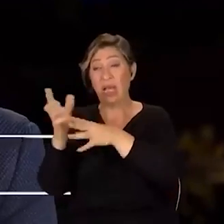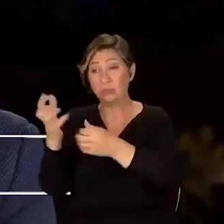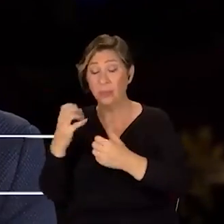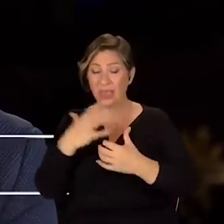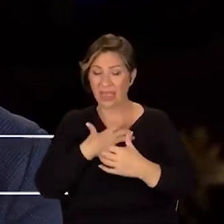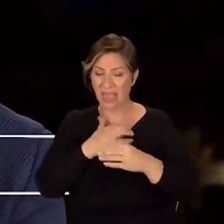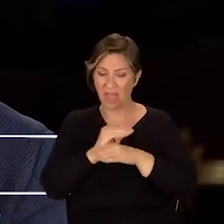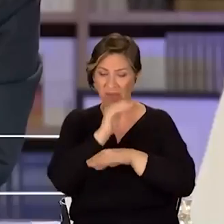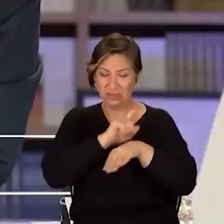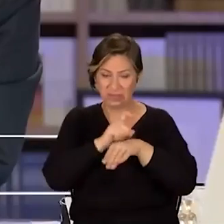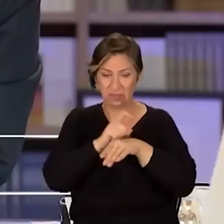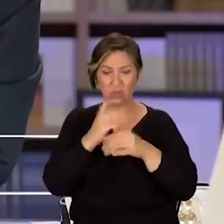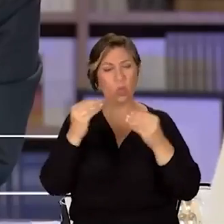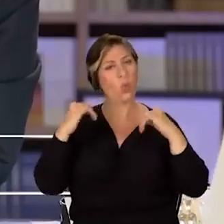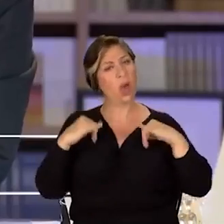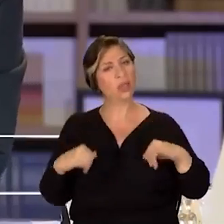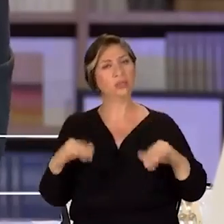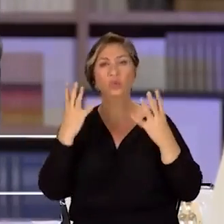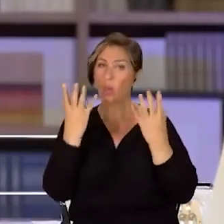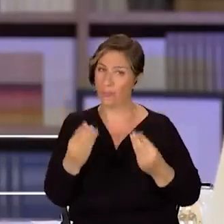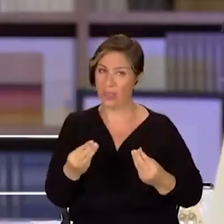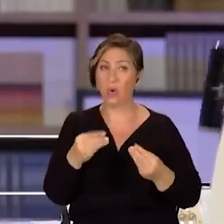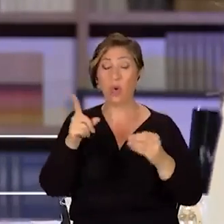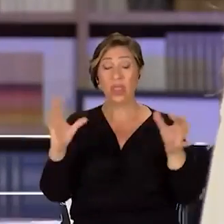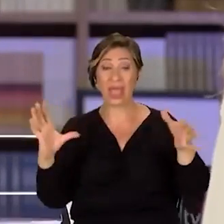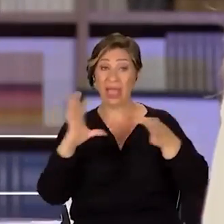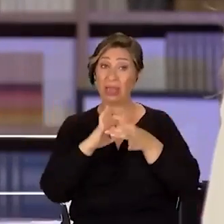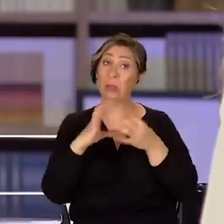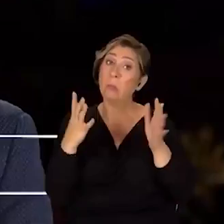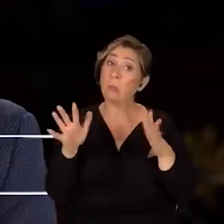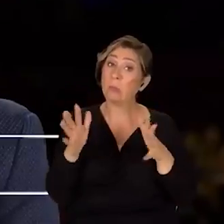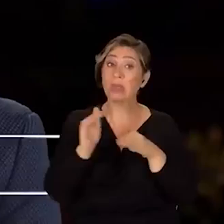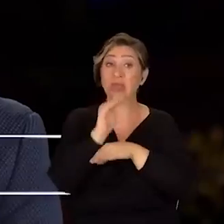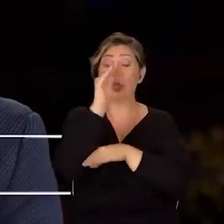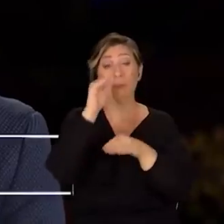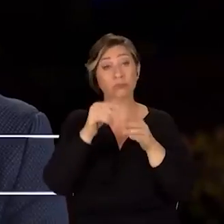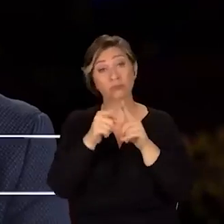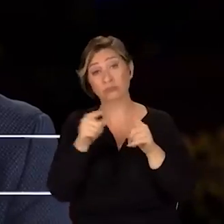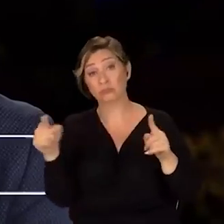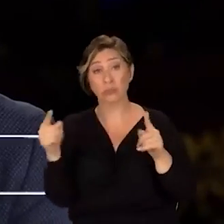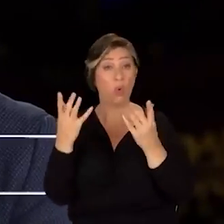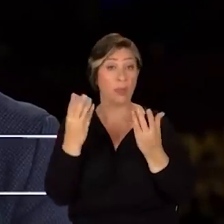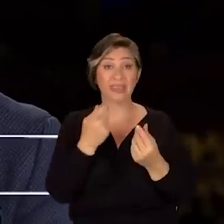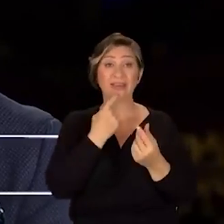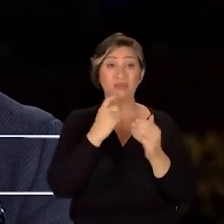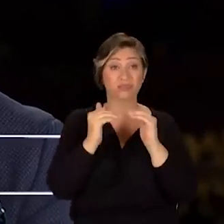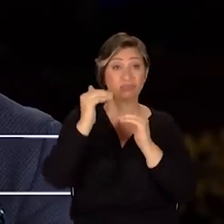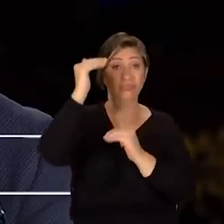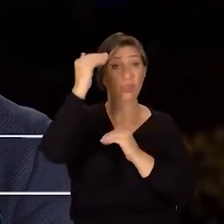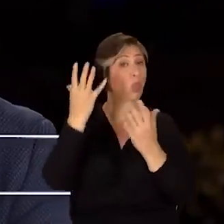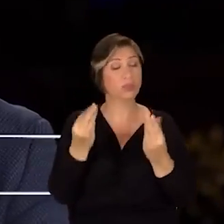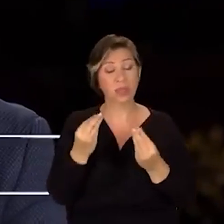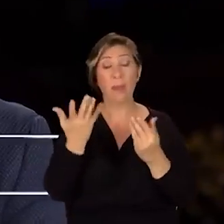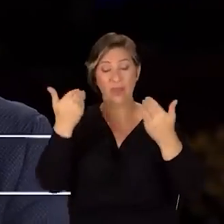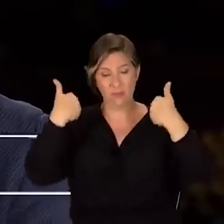yaşam stresiyle ilgili birçok konuda da rahatlamış olabilir. Evet. Onunla ilgili belki yaşam ömrü uzamış olabilir. Ama dediğim gibi uykunun hem